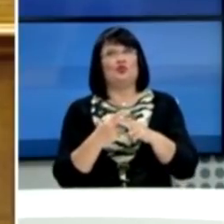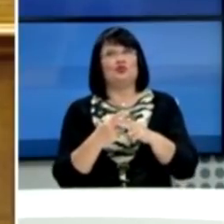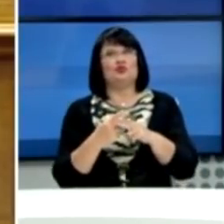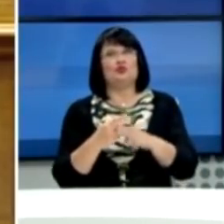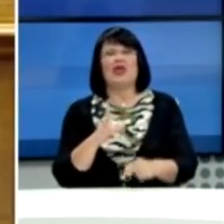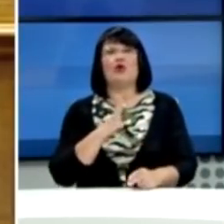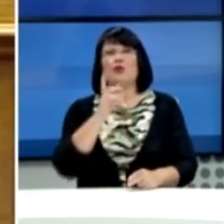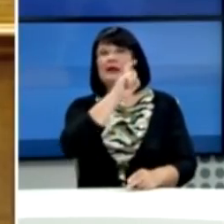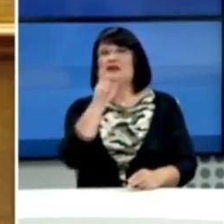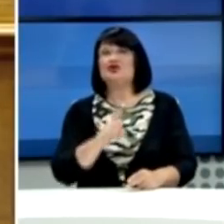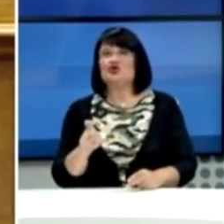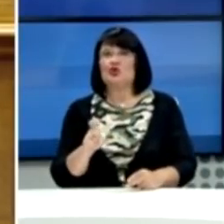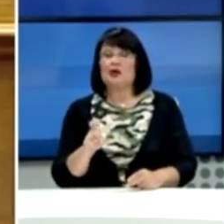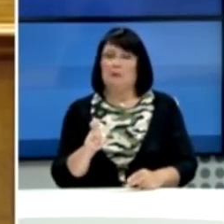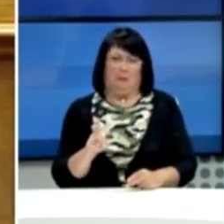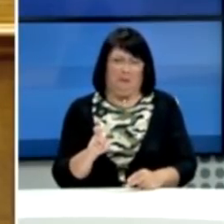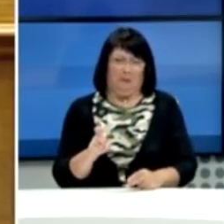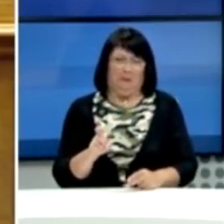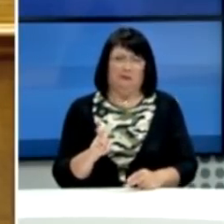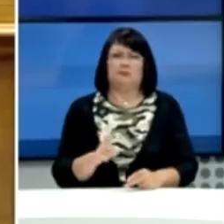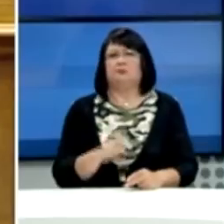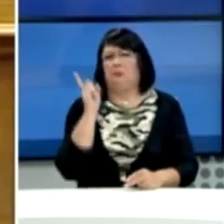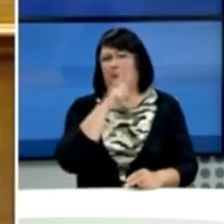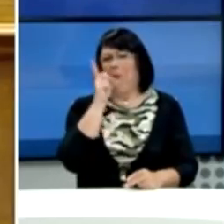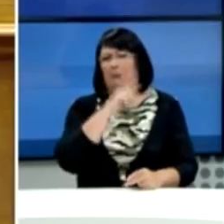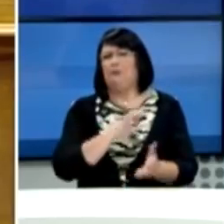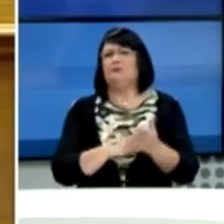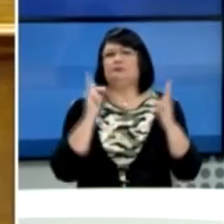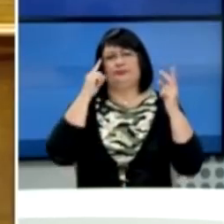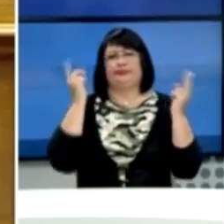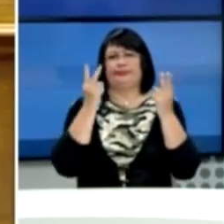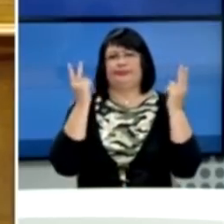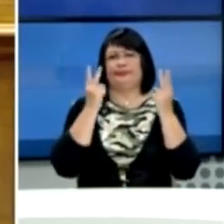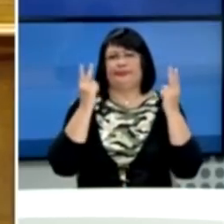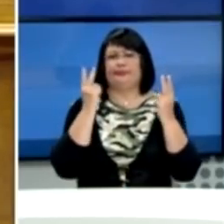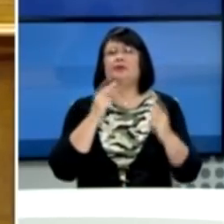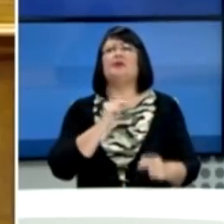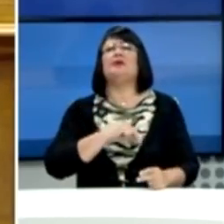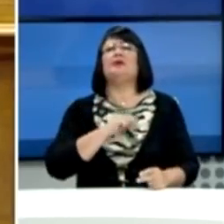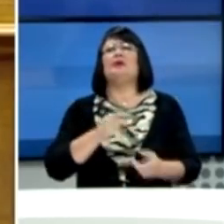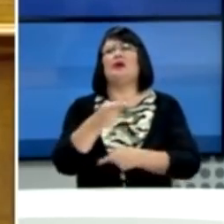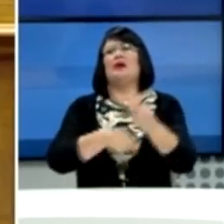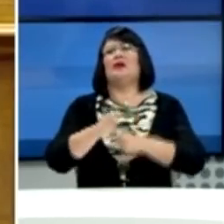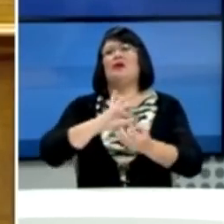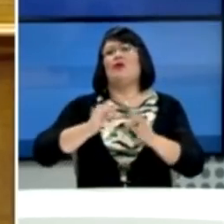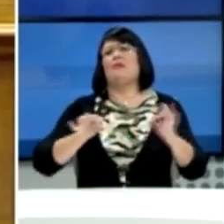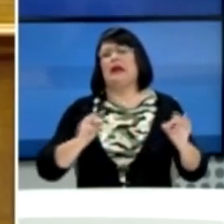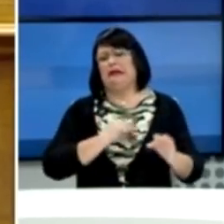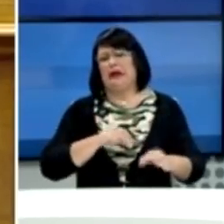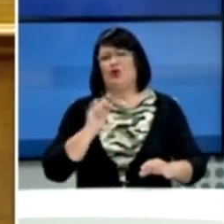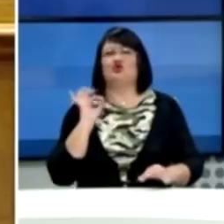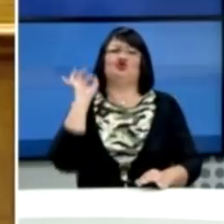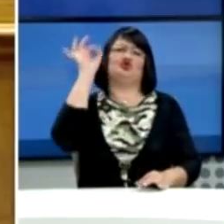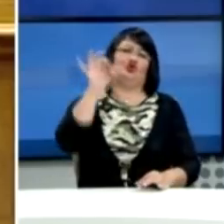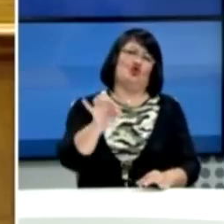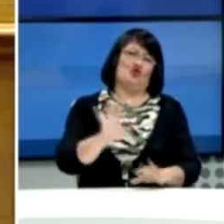έχει η ανθρώπινη ζωή ήτανε κούφια λόγια για χάρη των κερδών των επιχειρηματικών ομίλων. Το